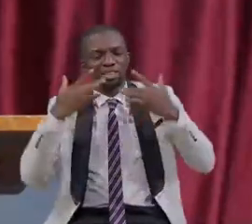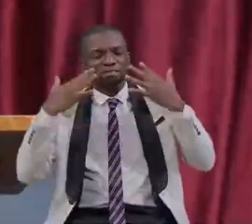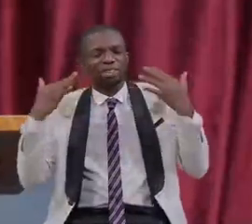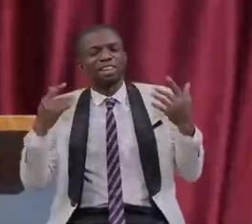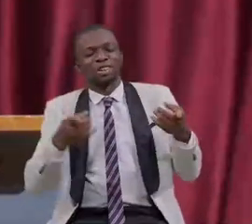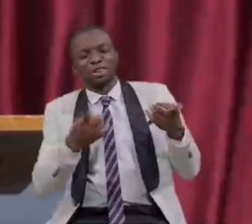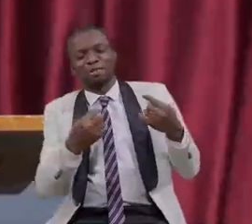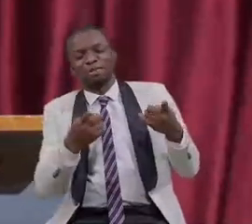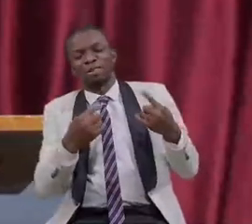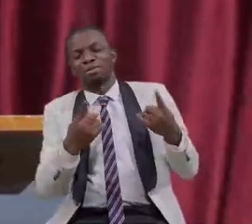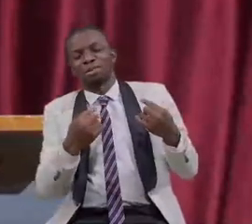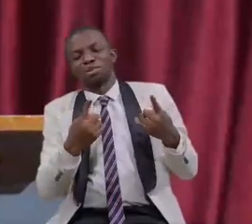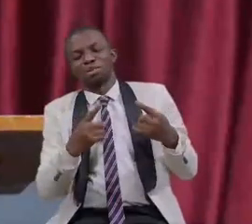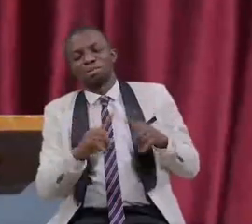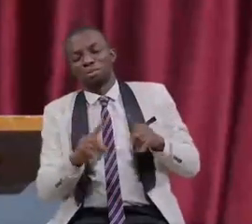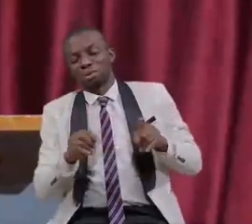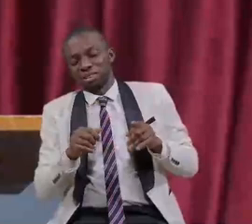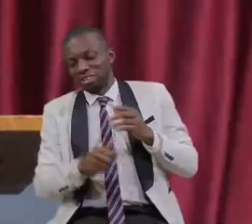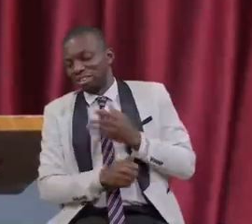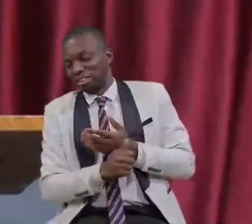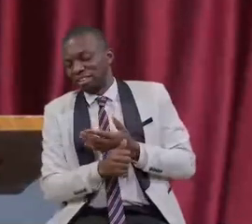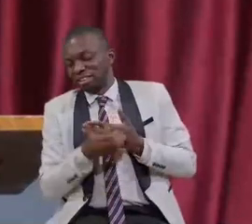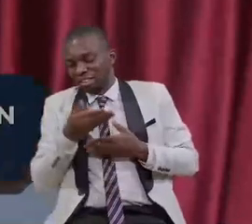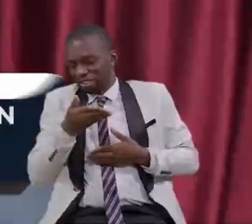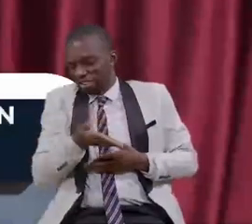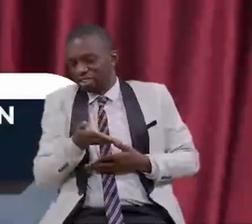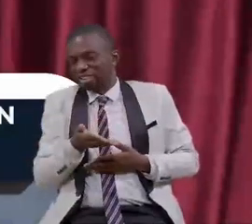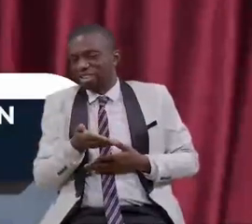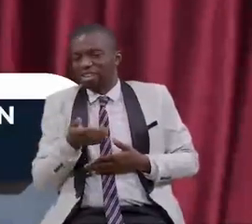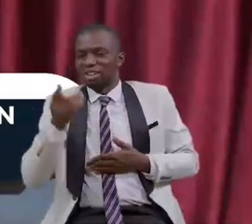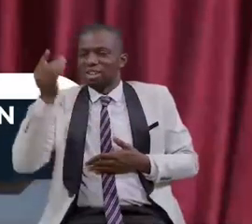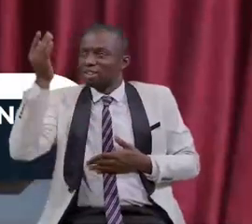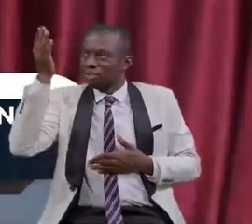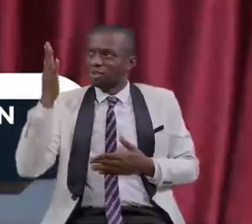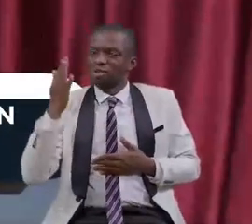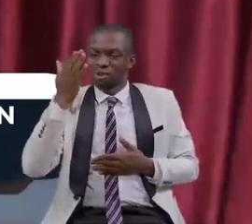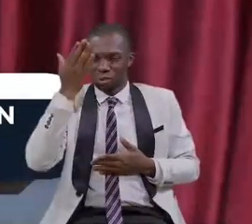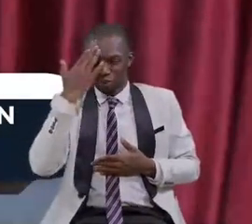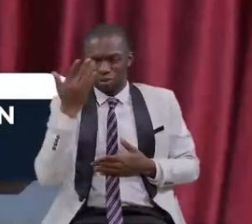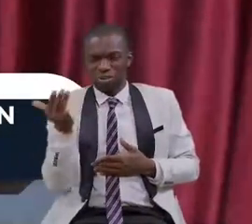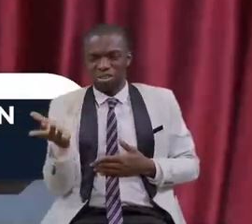sourient. Ils sourient pour dire que viens. Alors que Dieu connaît leur intention.